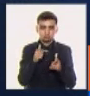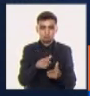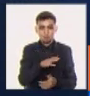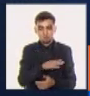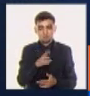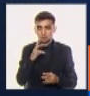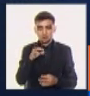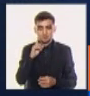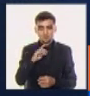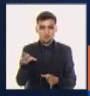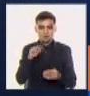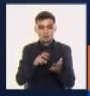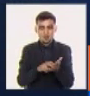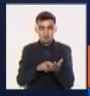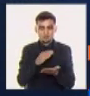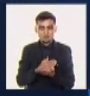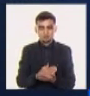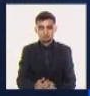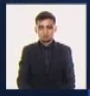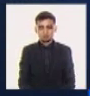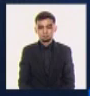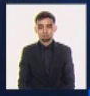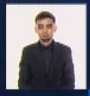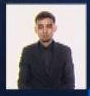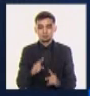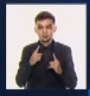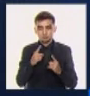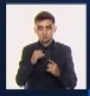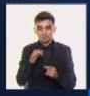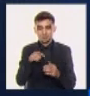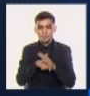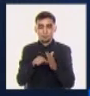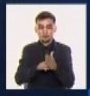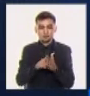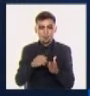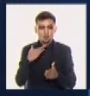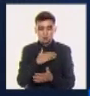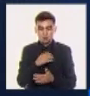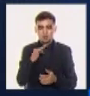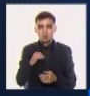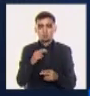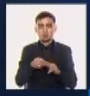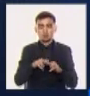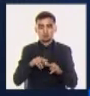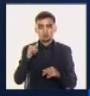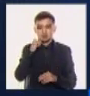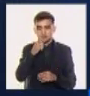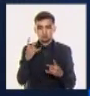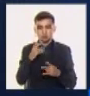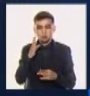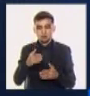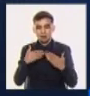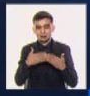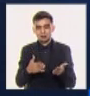Пока нет. Они боятся этого делать. Почему? Здесь причин очень много, потому что завтра надо будет